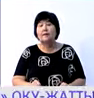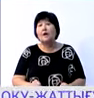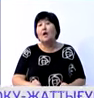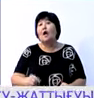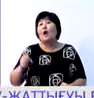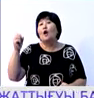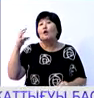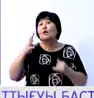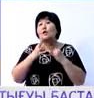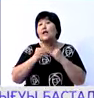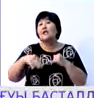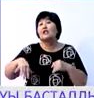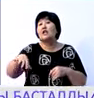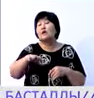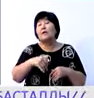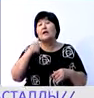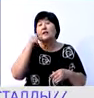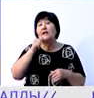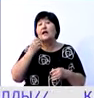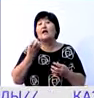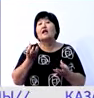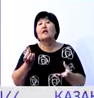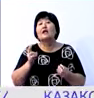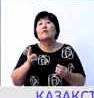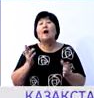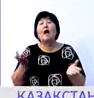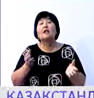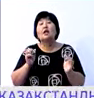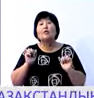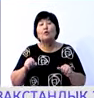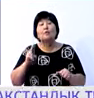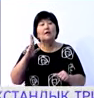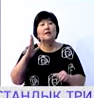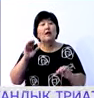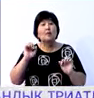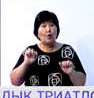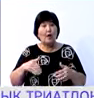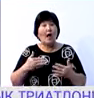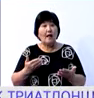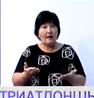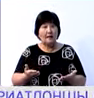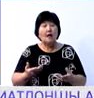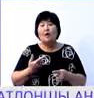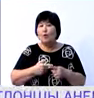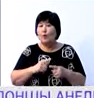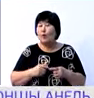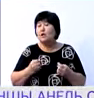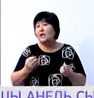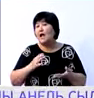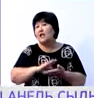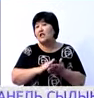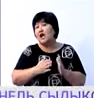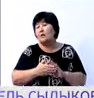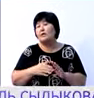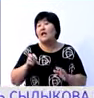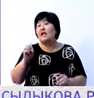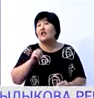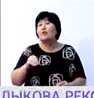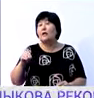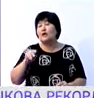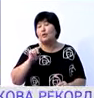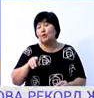Нұрлы жер бағдарламасы арқылы күні ертең кім қандай мүмкіндікпен пәтерлі бола алады? Оның жай жапсарын әрпесім Еліман